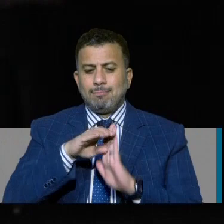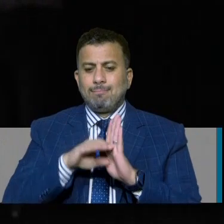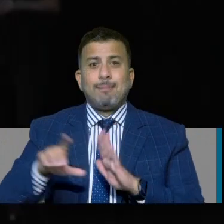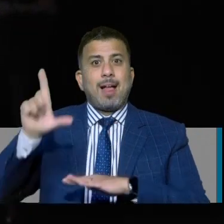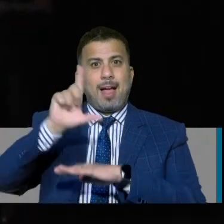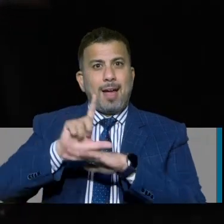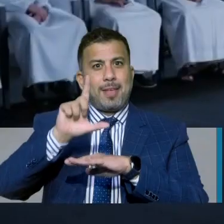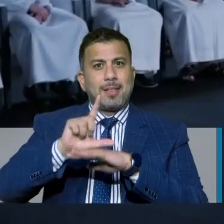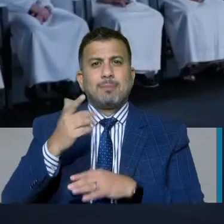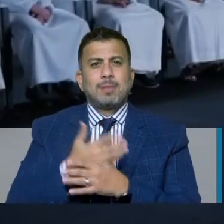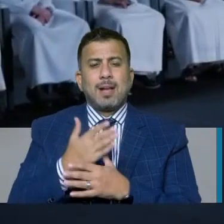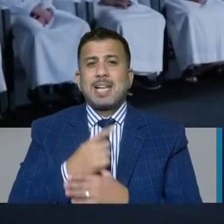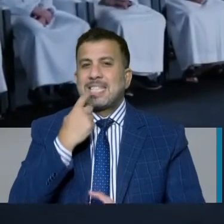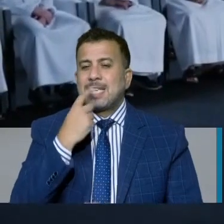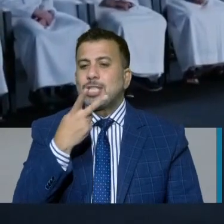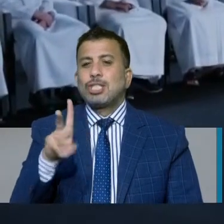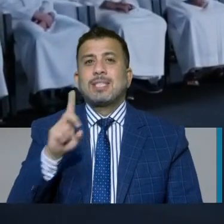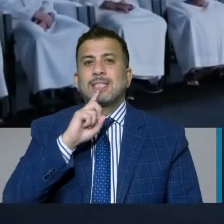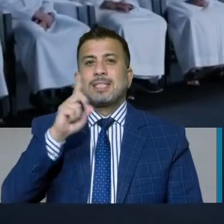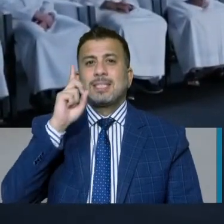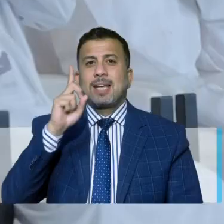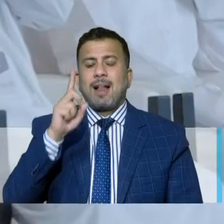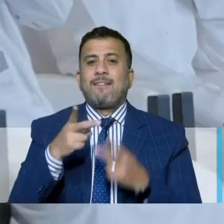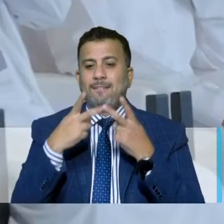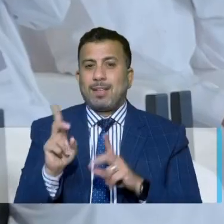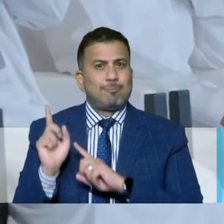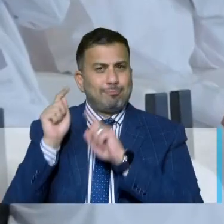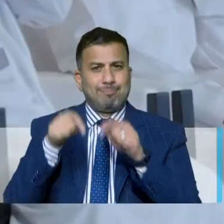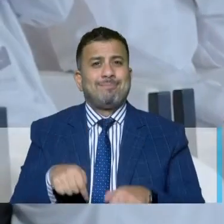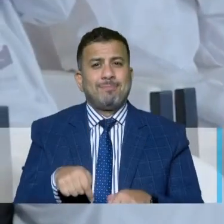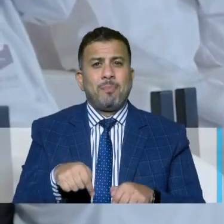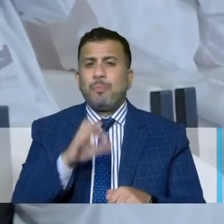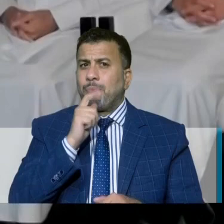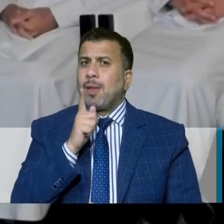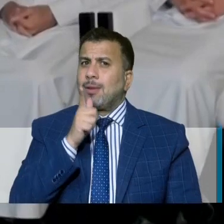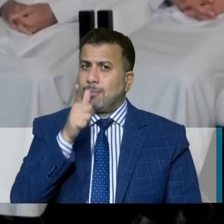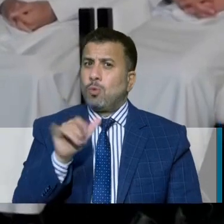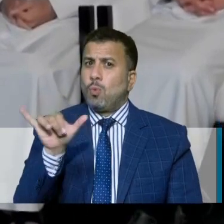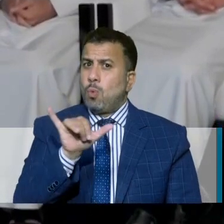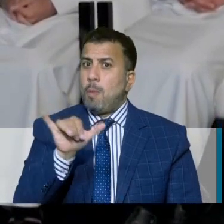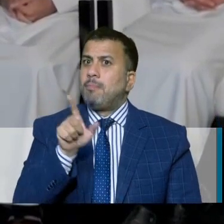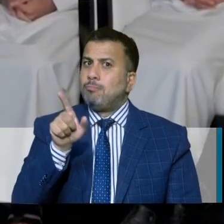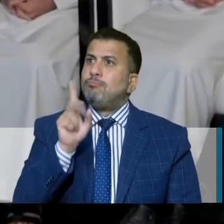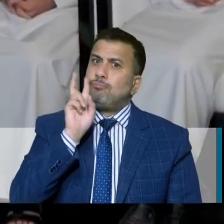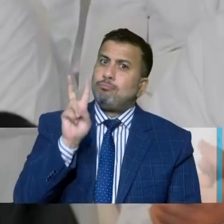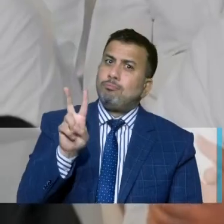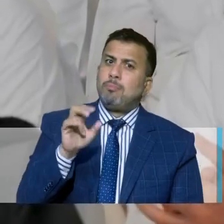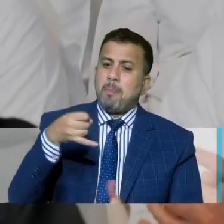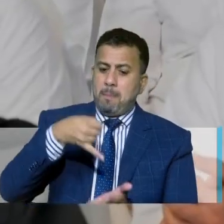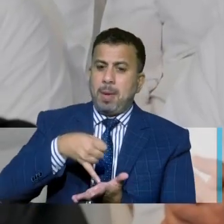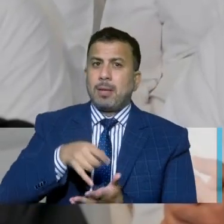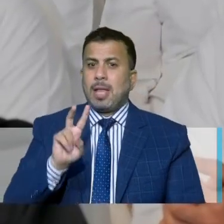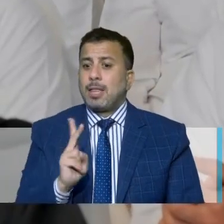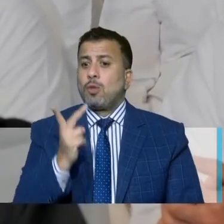القاده بمناسبه مرور 20 عاما على تاسيسه و سموه بالدور الحيوي الذي يقوم به